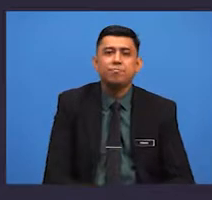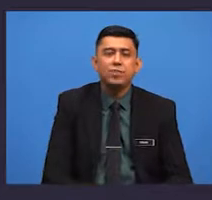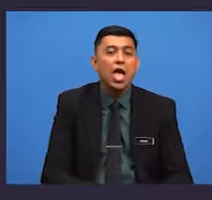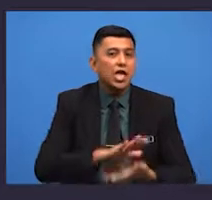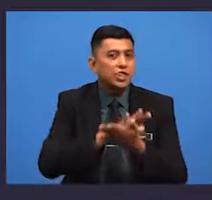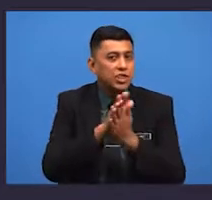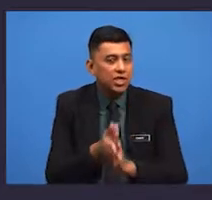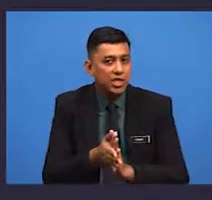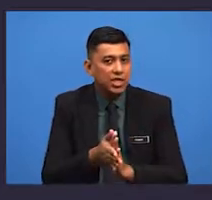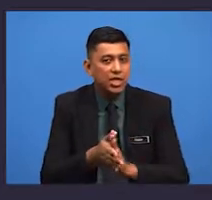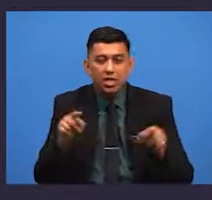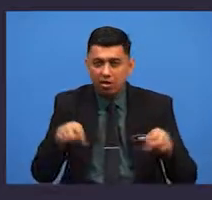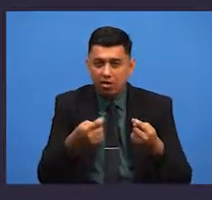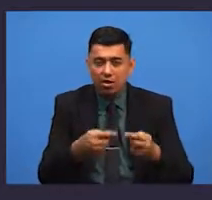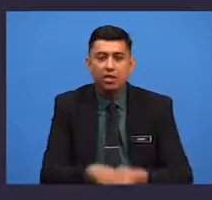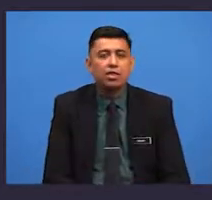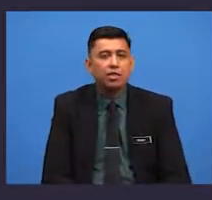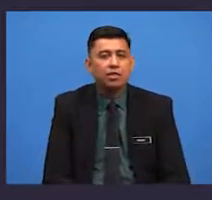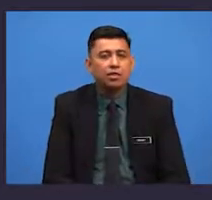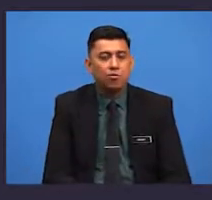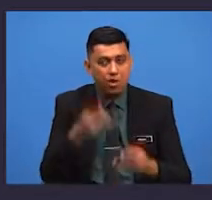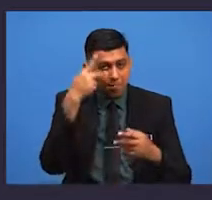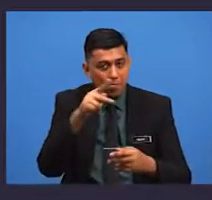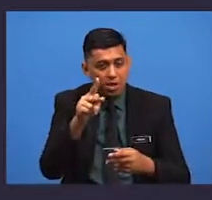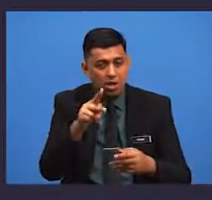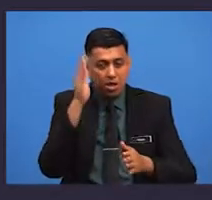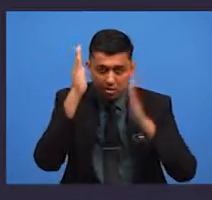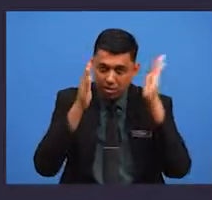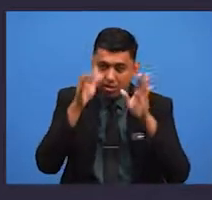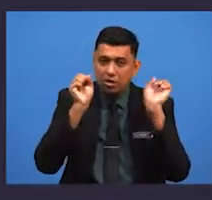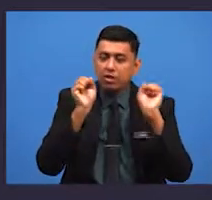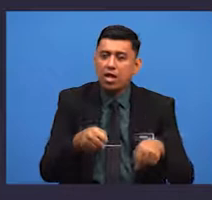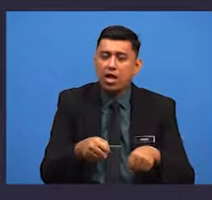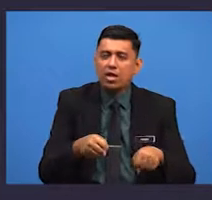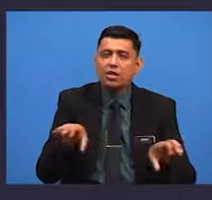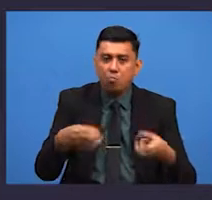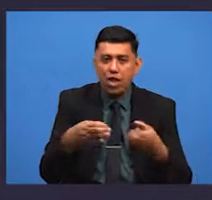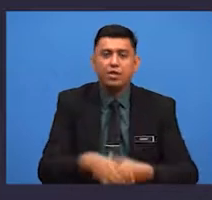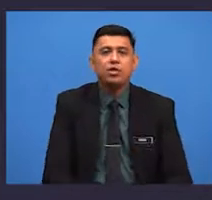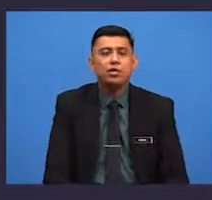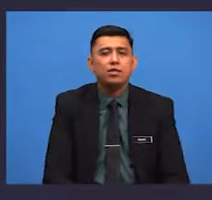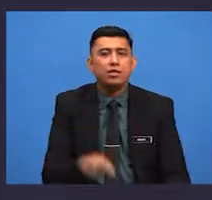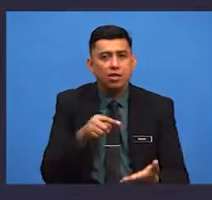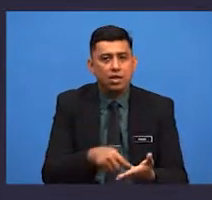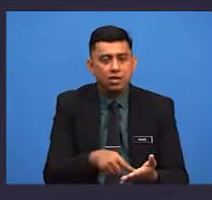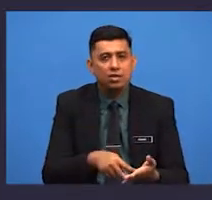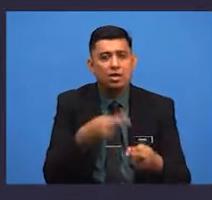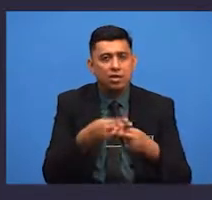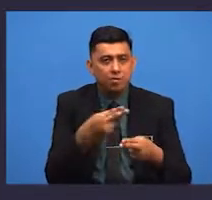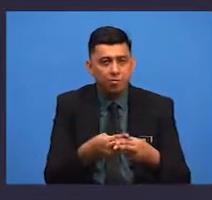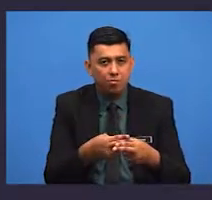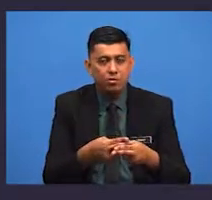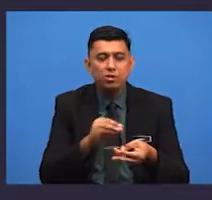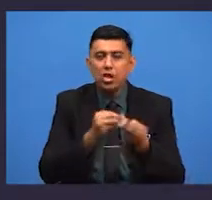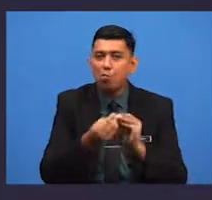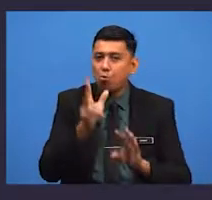Jadi, tindakan paparkan Malaysia boleh akan dilaksanakan. Ini dilabelkan dengan